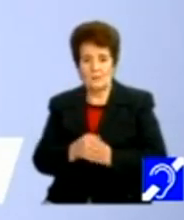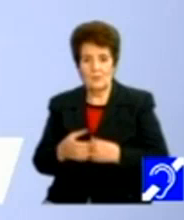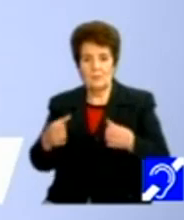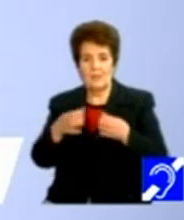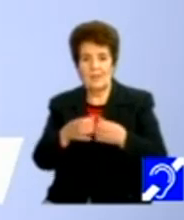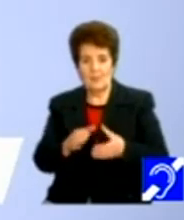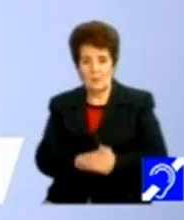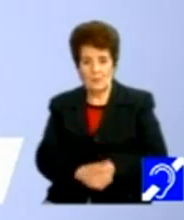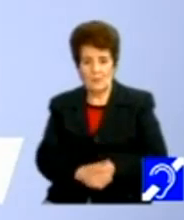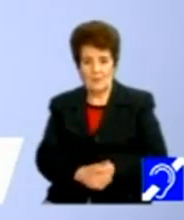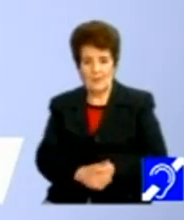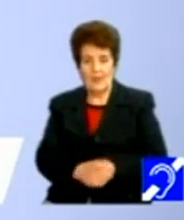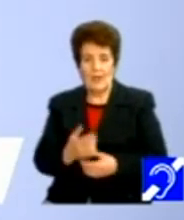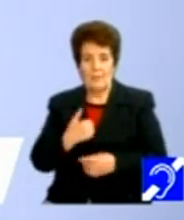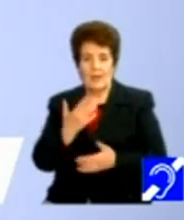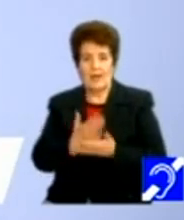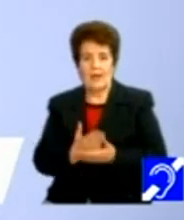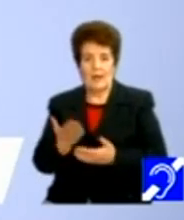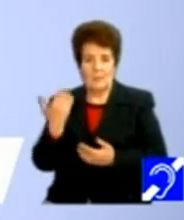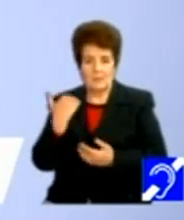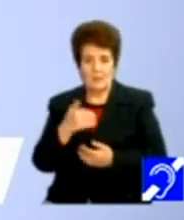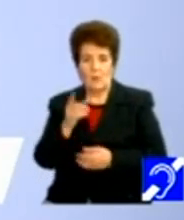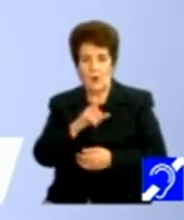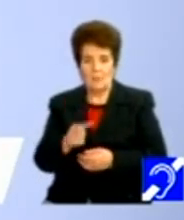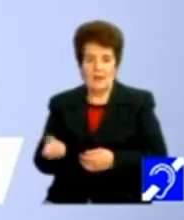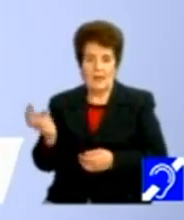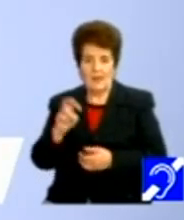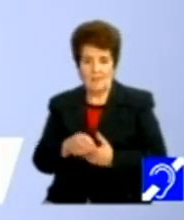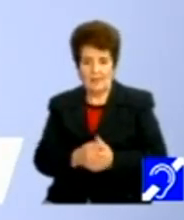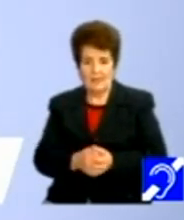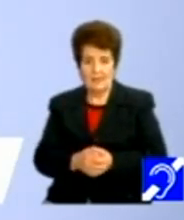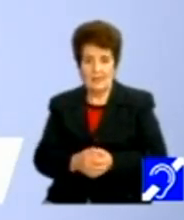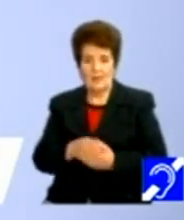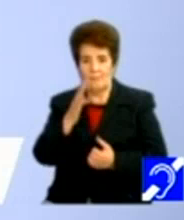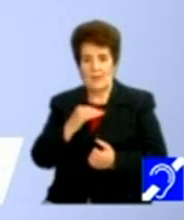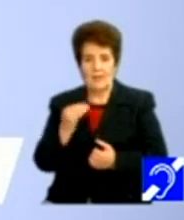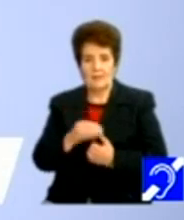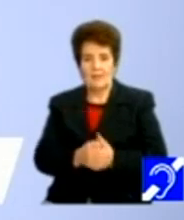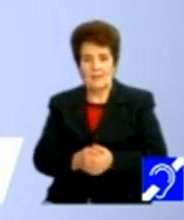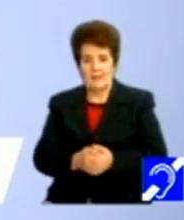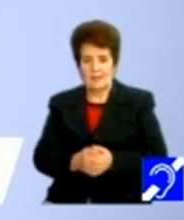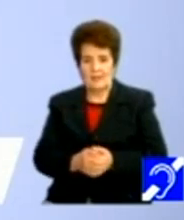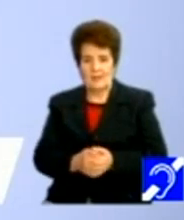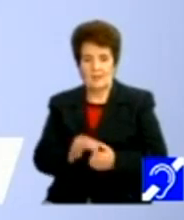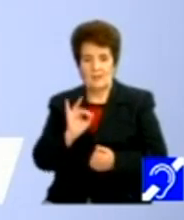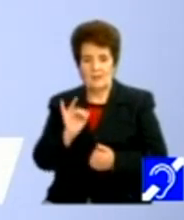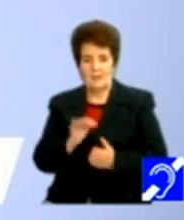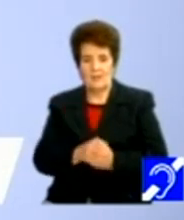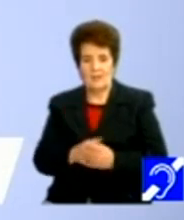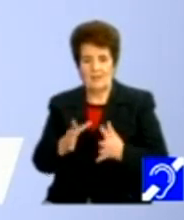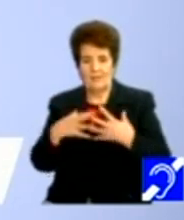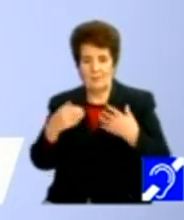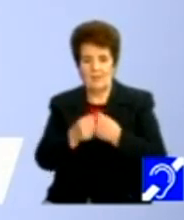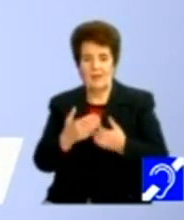partidul pe care l-am în spate, oamenii care vin, părinții și familia